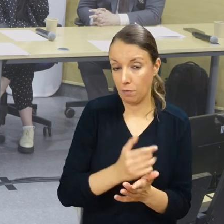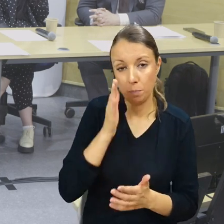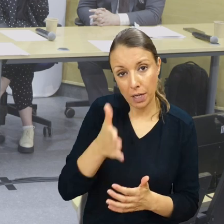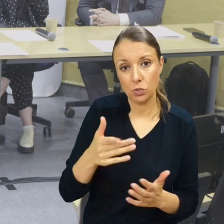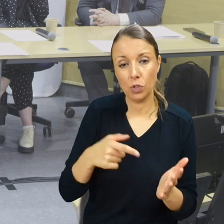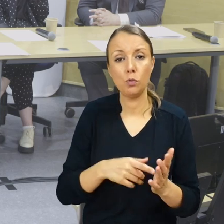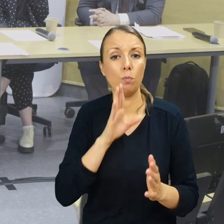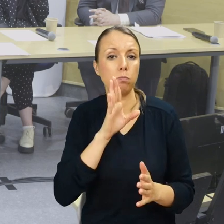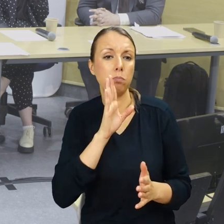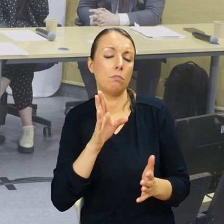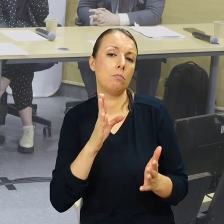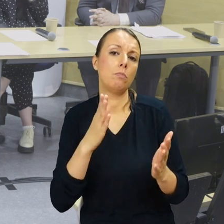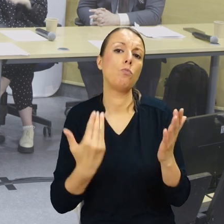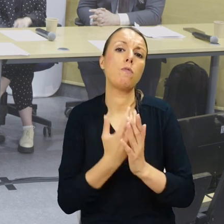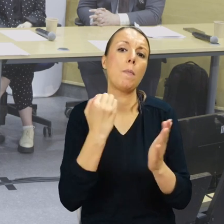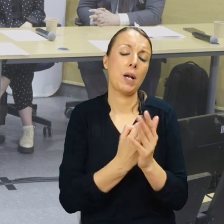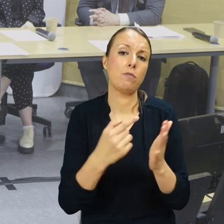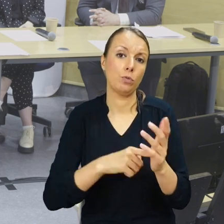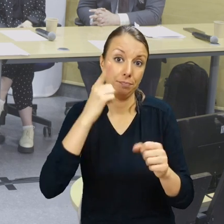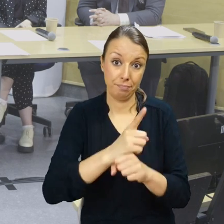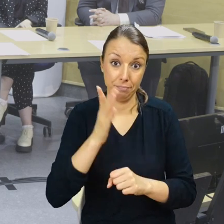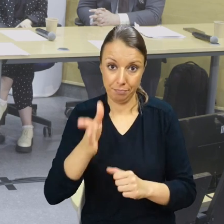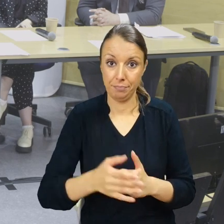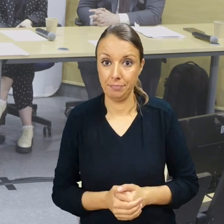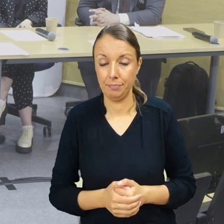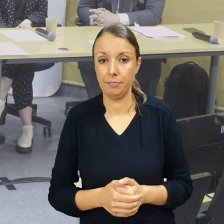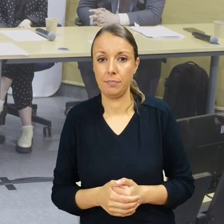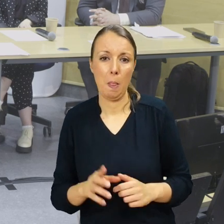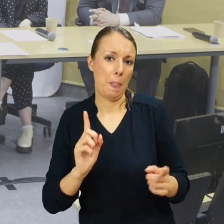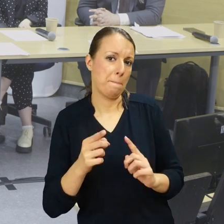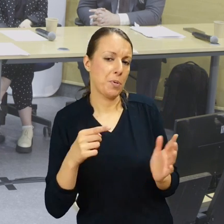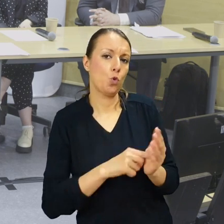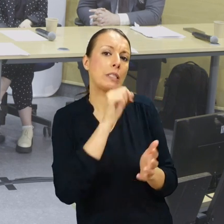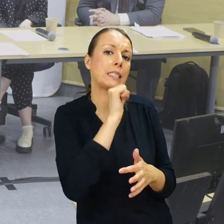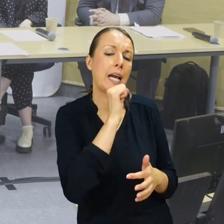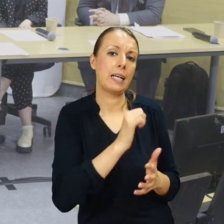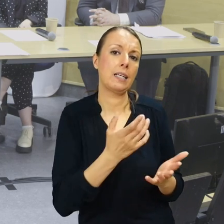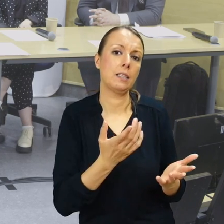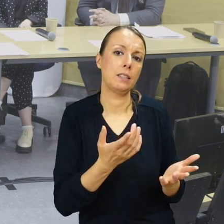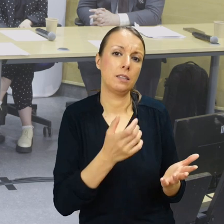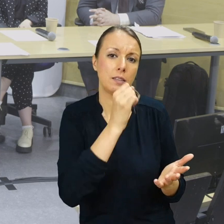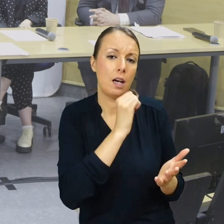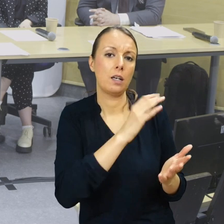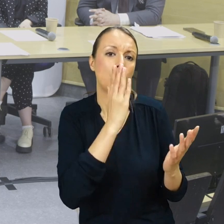nowego prawa to rozstrzygać już, albo pozostajemy przy starych, tych niestety utartych